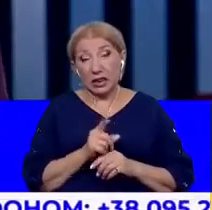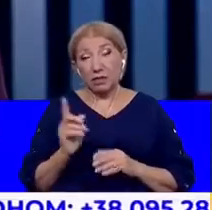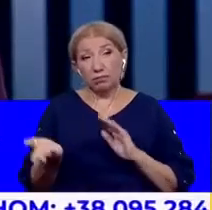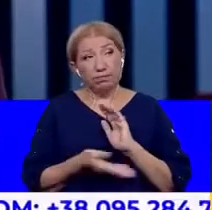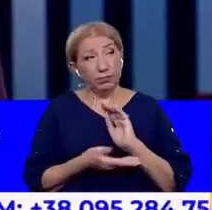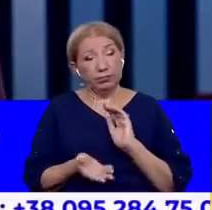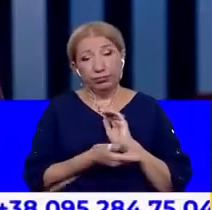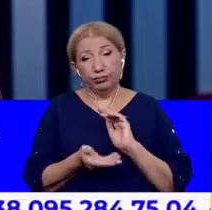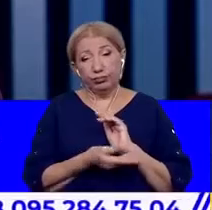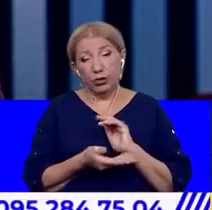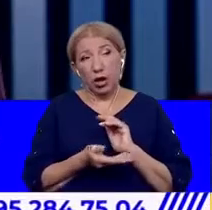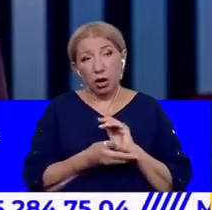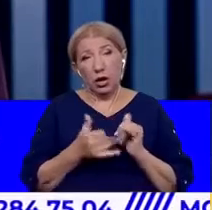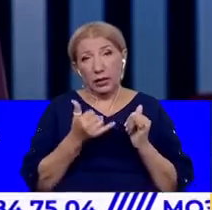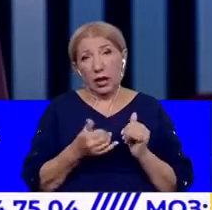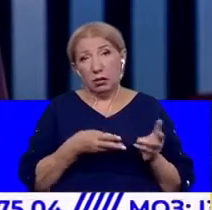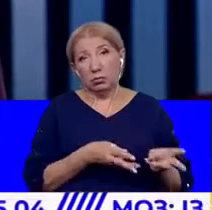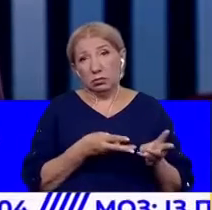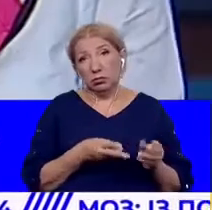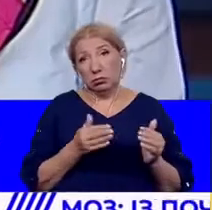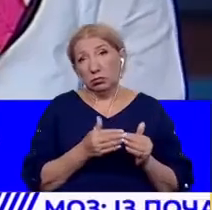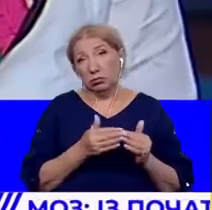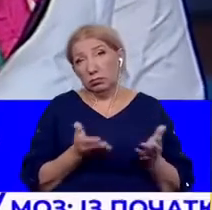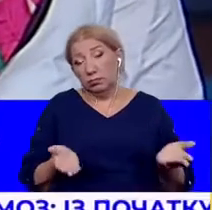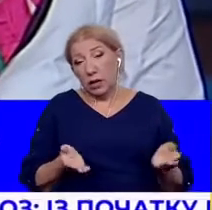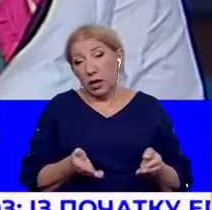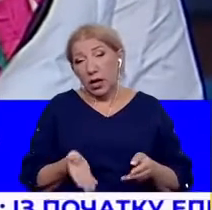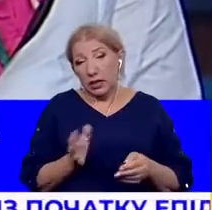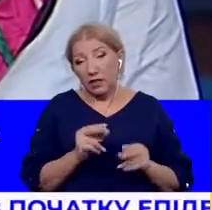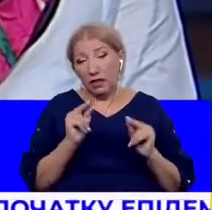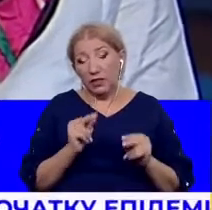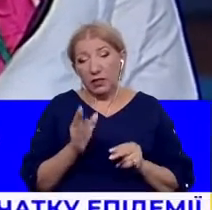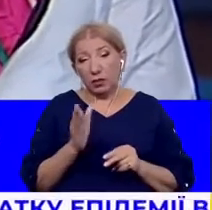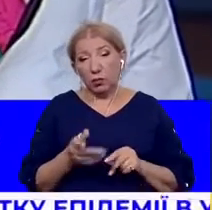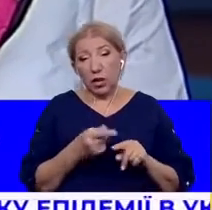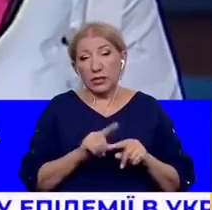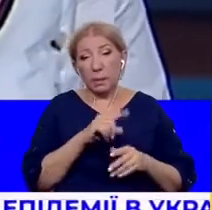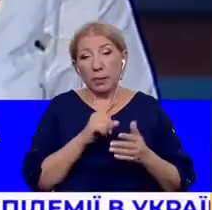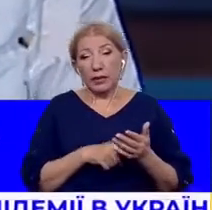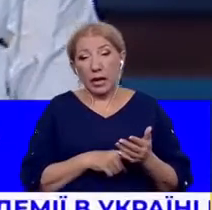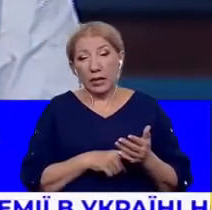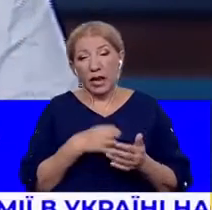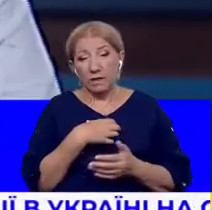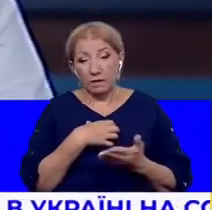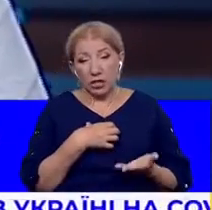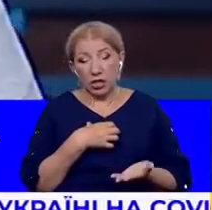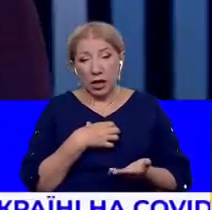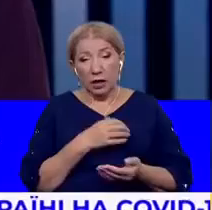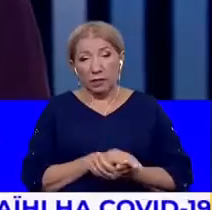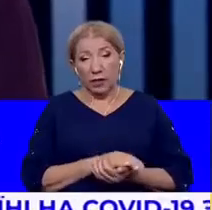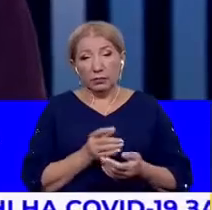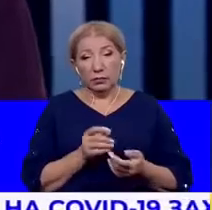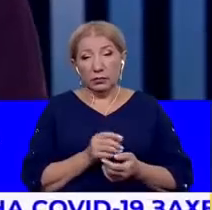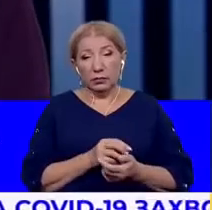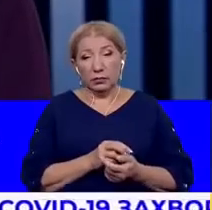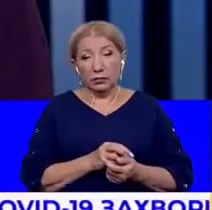і, власне, рубають дерева, бо нічим топити. Давайте будемо відвертими. Це є питання важливе, да? Пов'язане